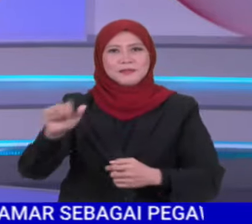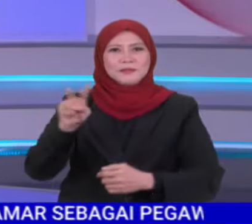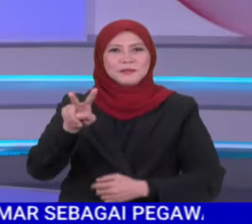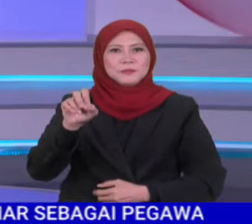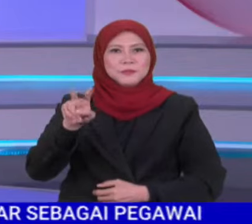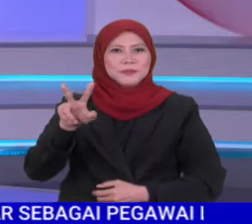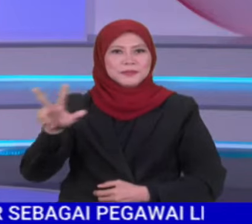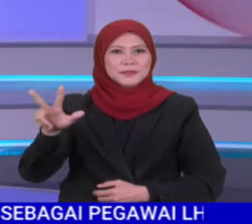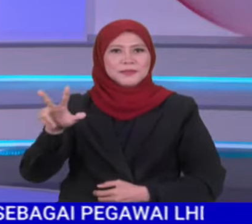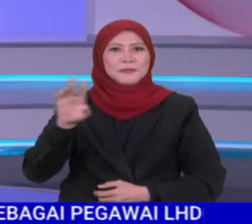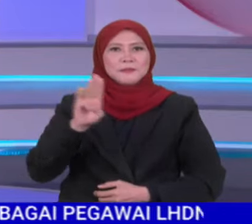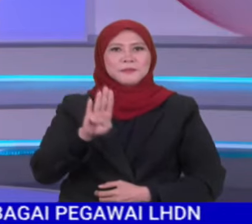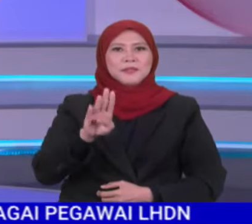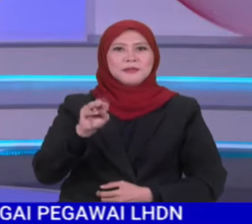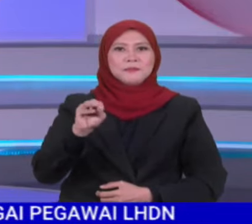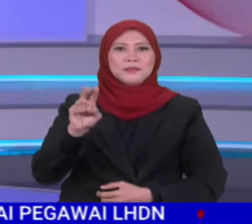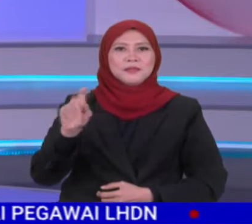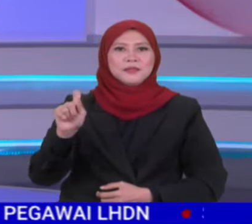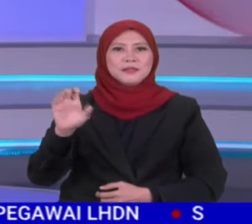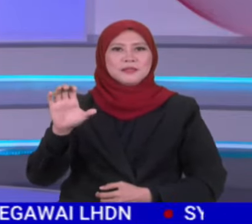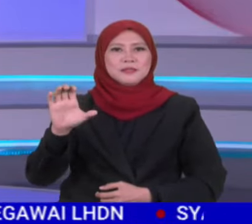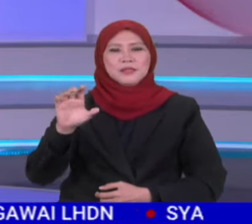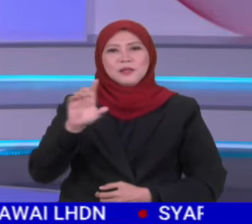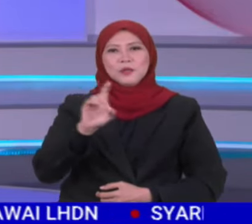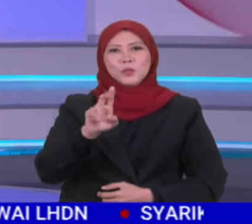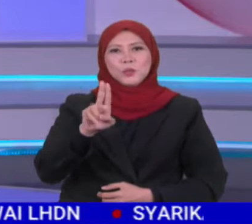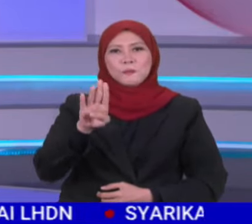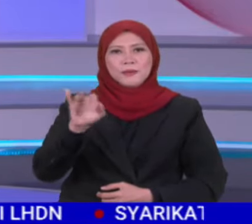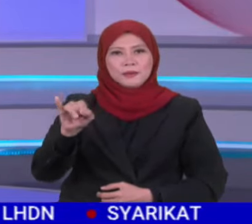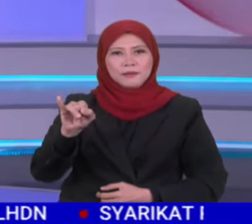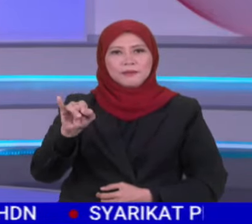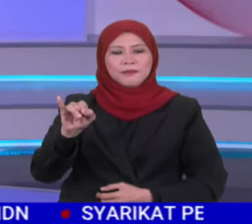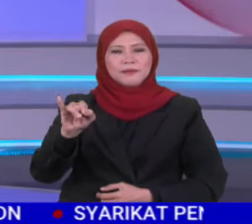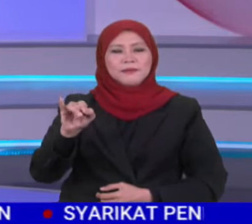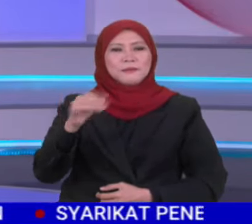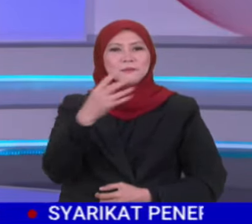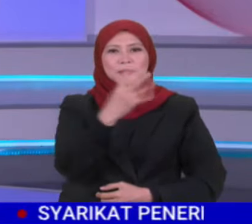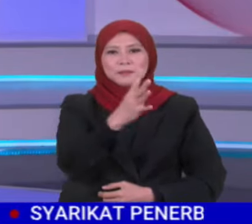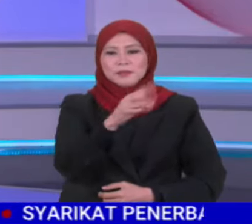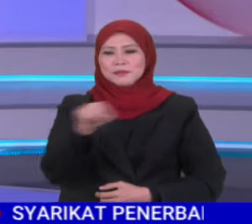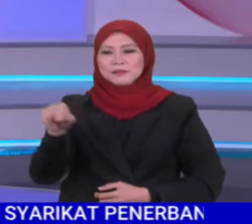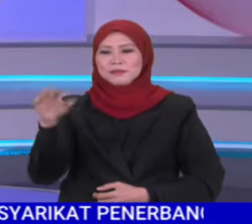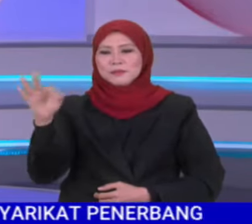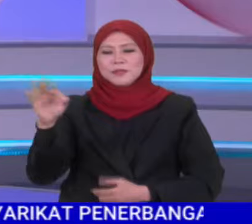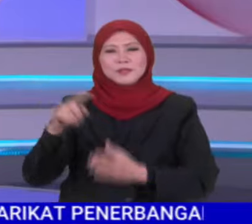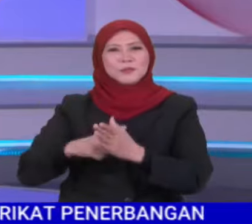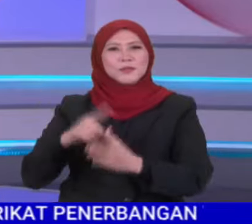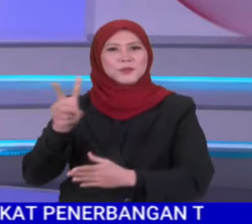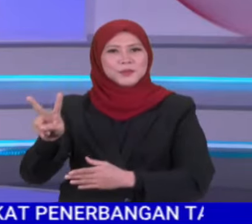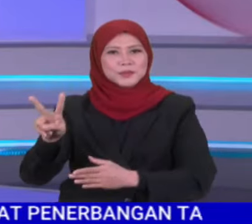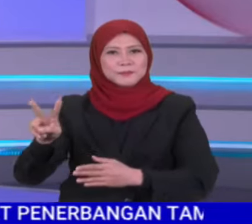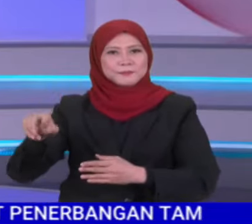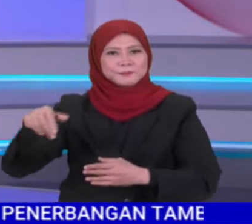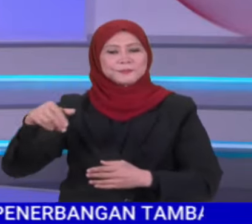2023 bmtc di Dubai Emirat 1 pada 14 hingga 19